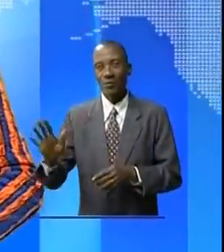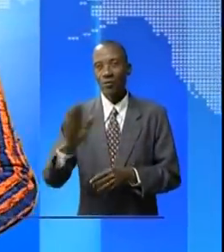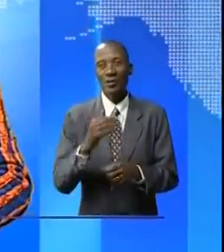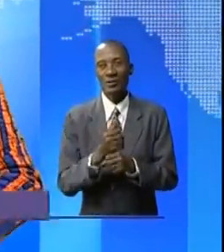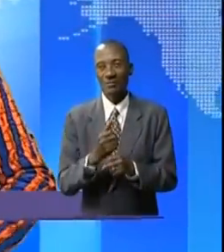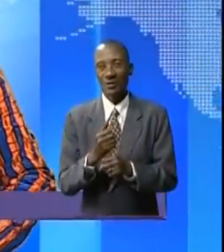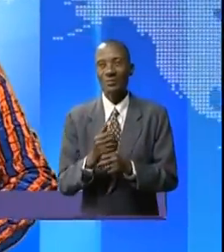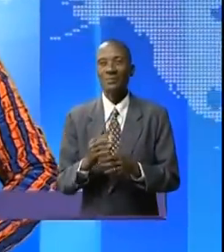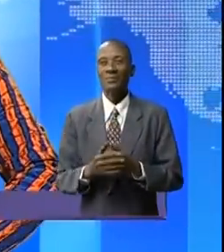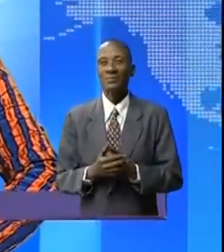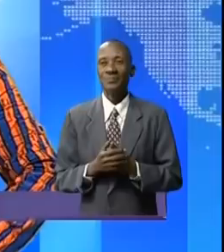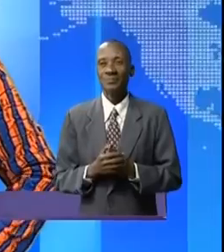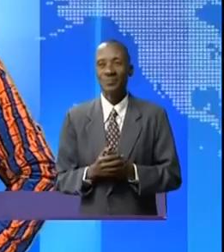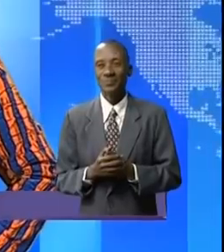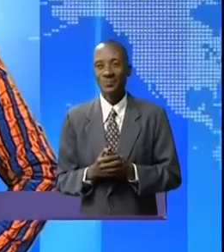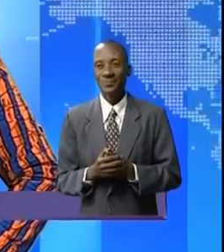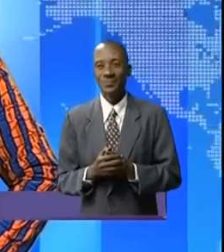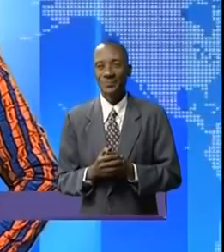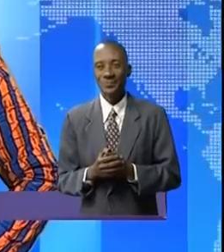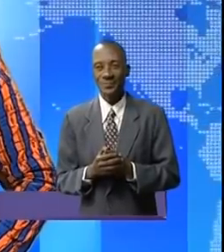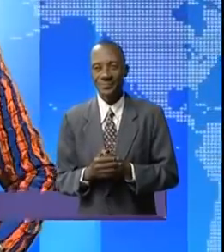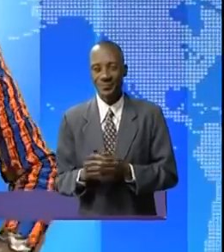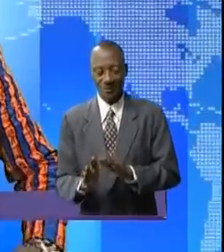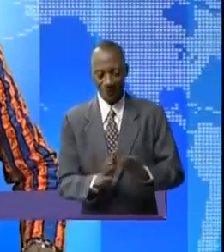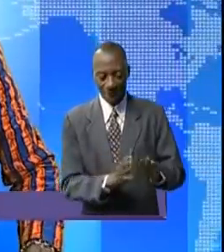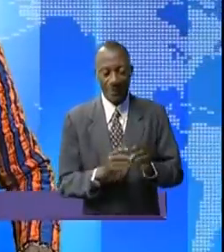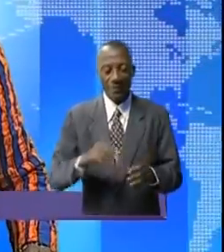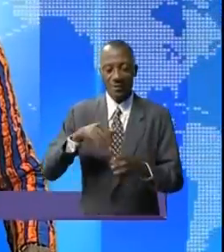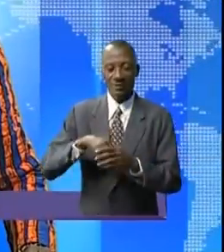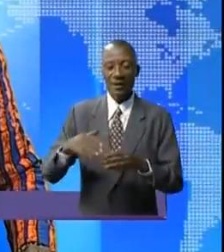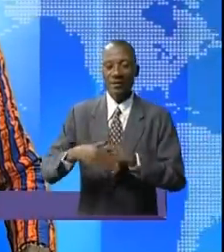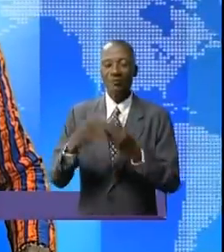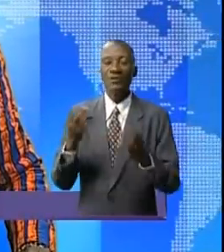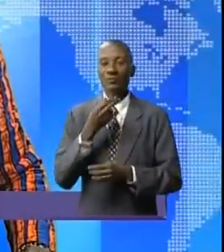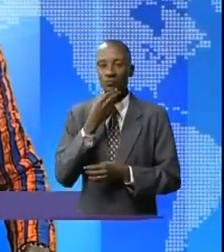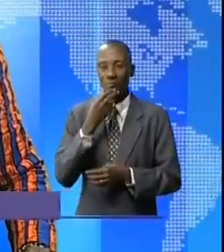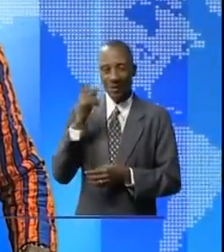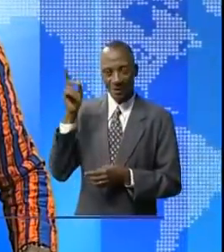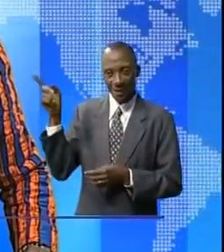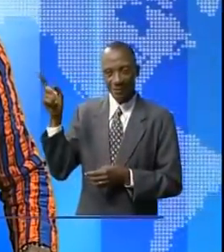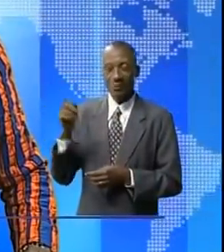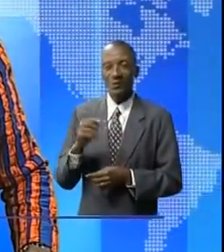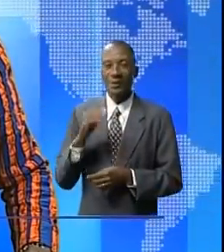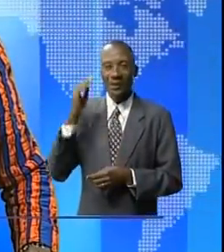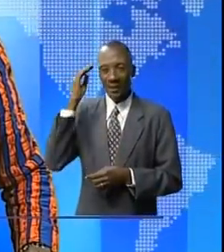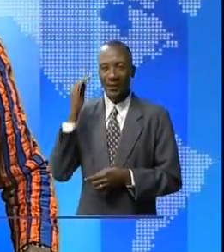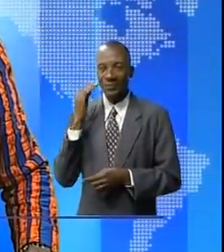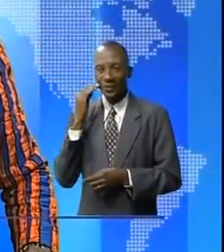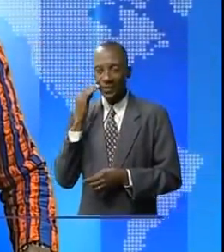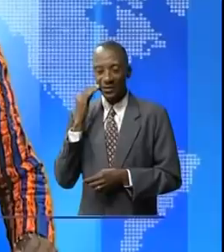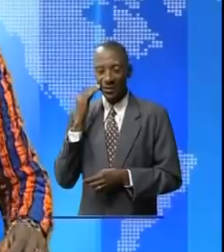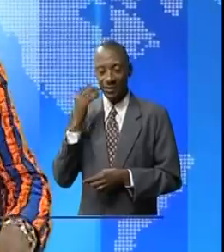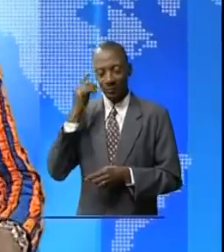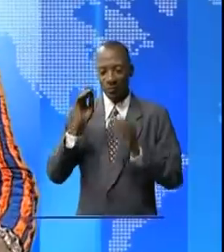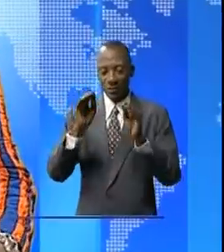19h. Je disais, depuis la ville de Mbujimayi, dans la province du Kassai-Oriental, où il séjourne, le ministre de l'Enseignement